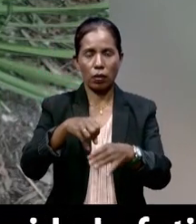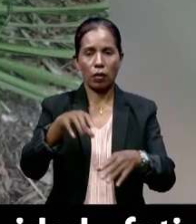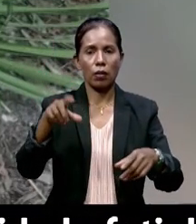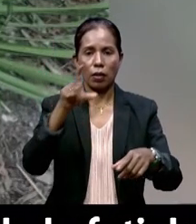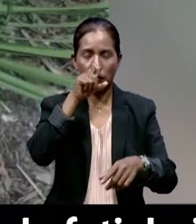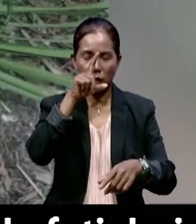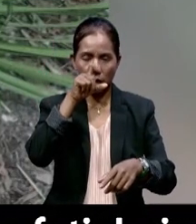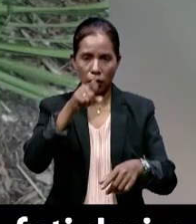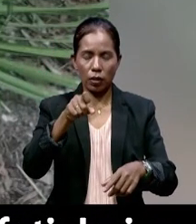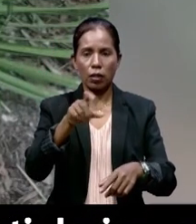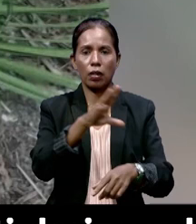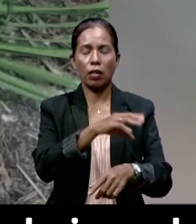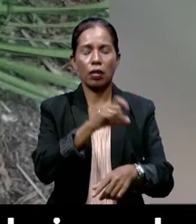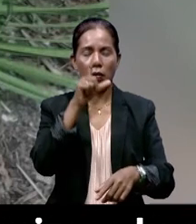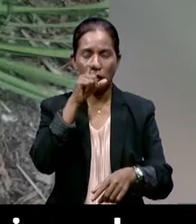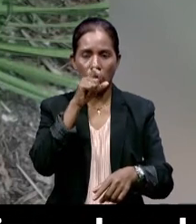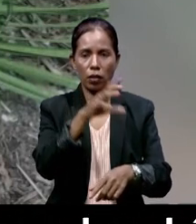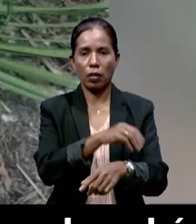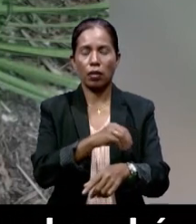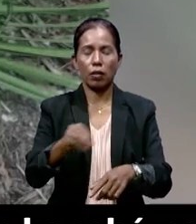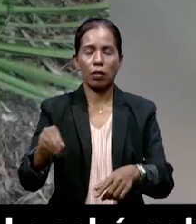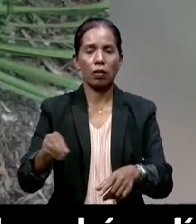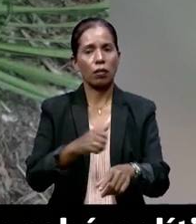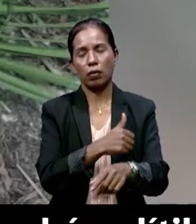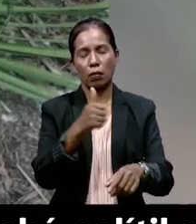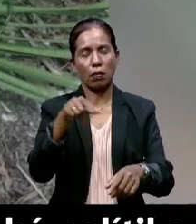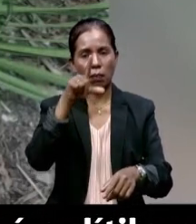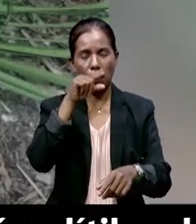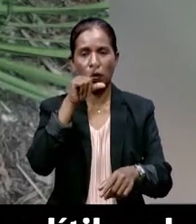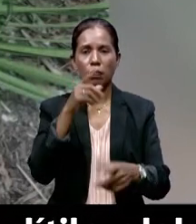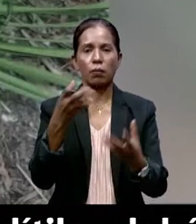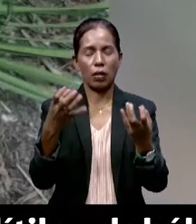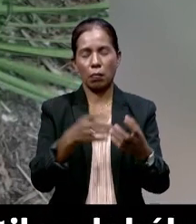loriku timor, kakatua paberkinur, pombu verde no seluktan, Titu Silva, Ziemen.